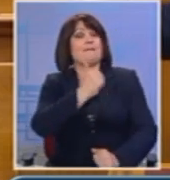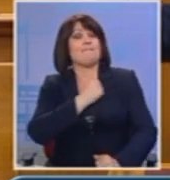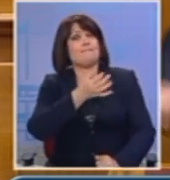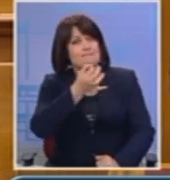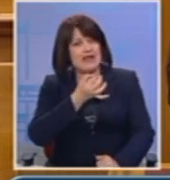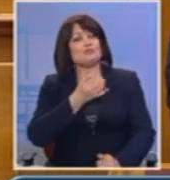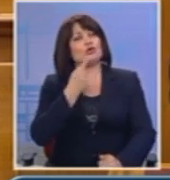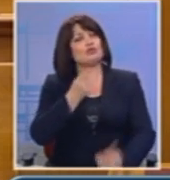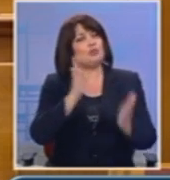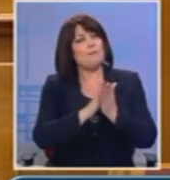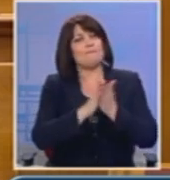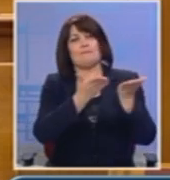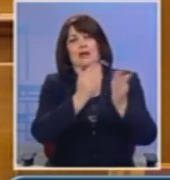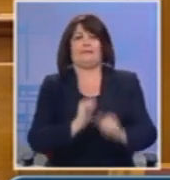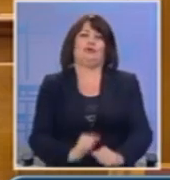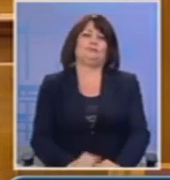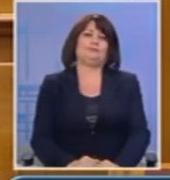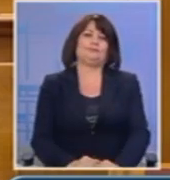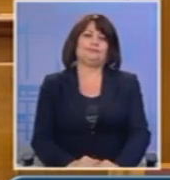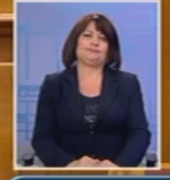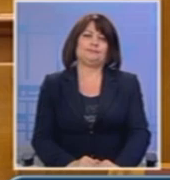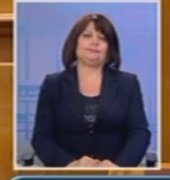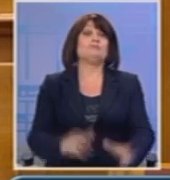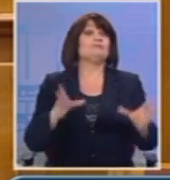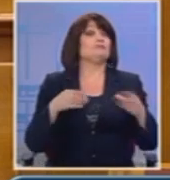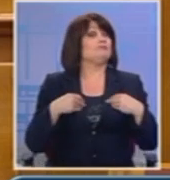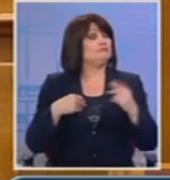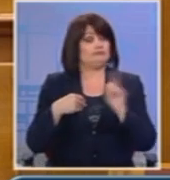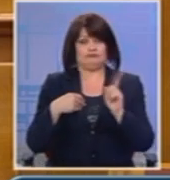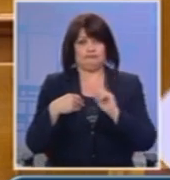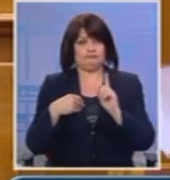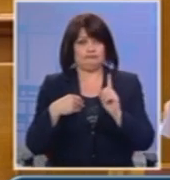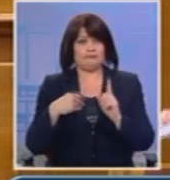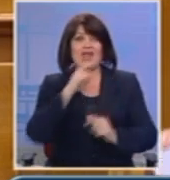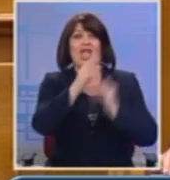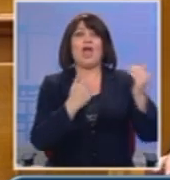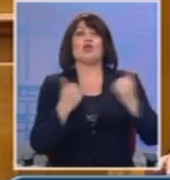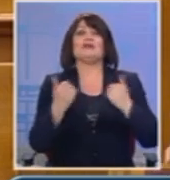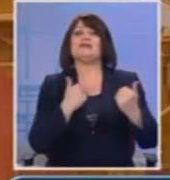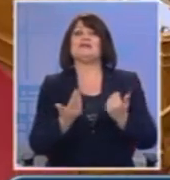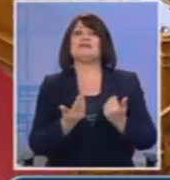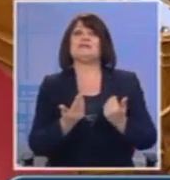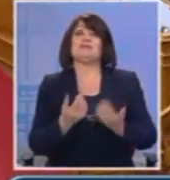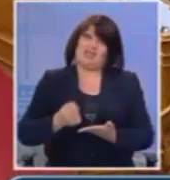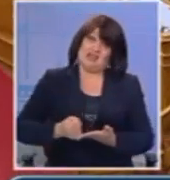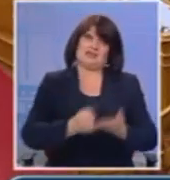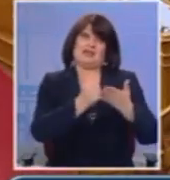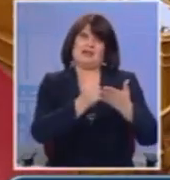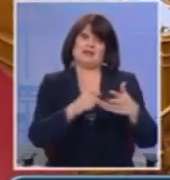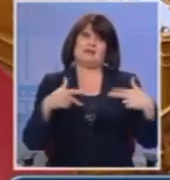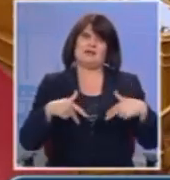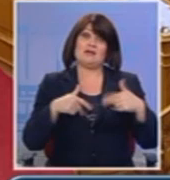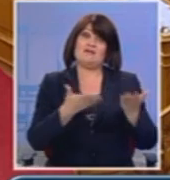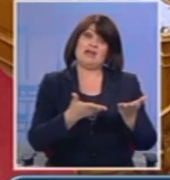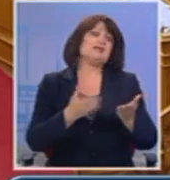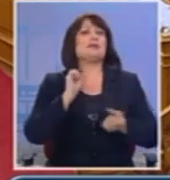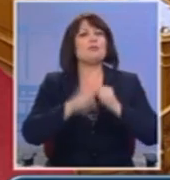πείτε να σας πούμε μπράβο δεν δέχομαι όμως ερωτήσεις του τύπου θα στηρίξετε την κυβέρνηση